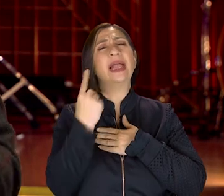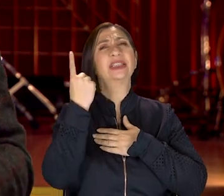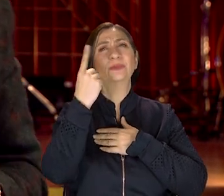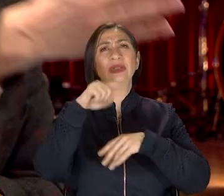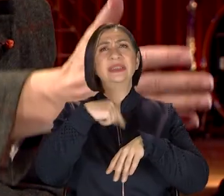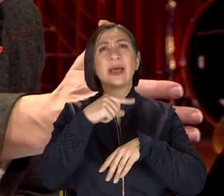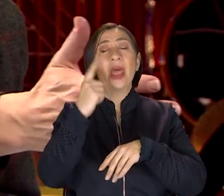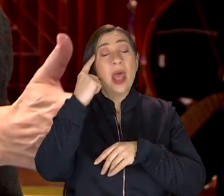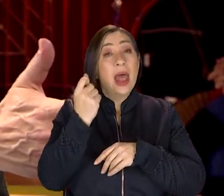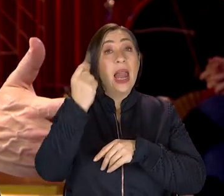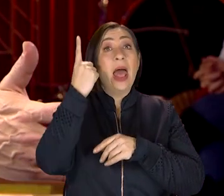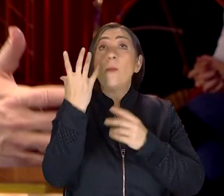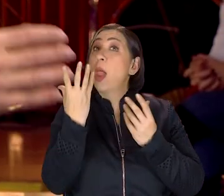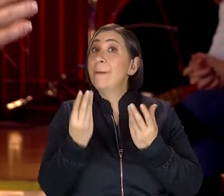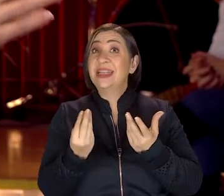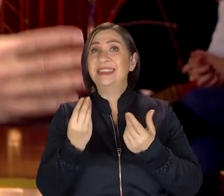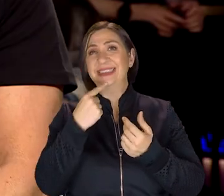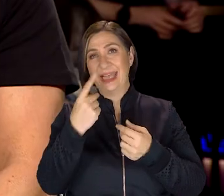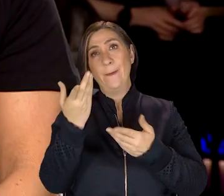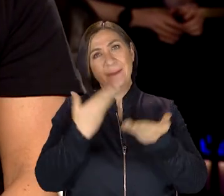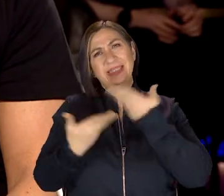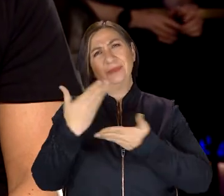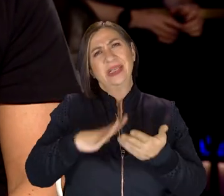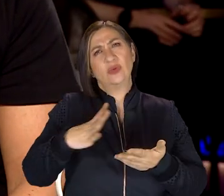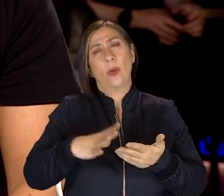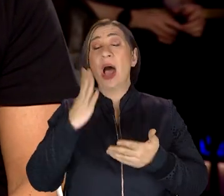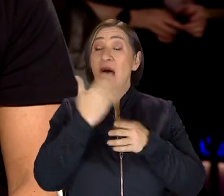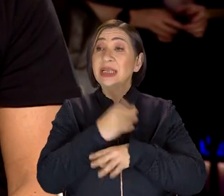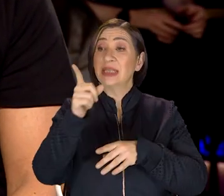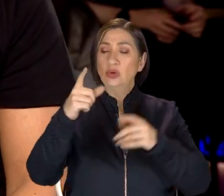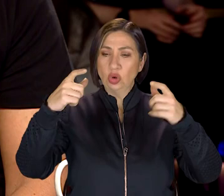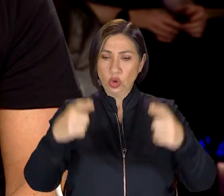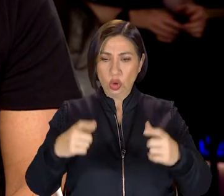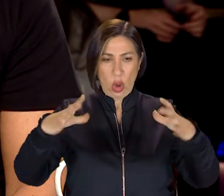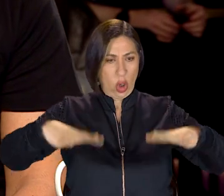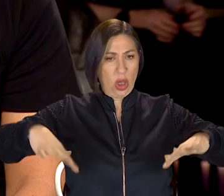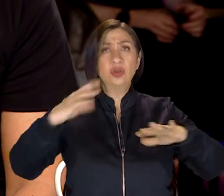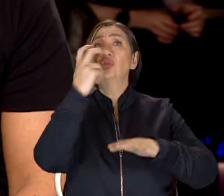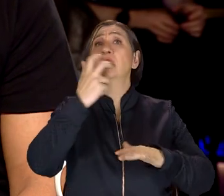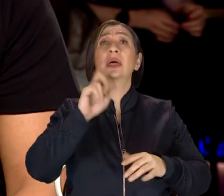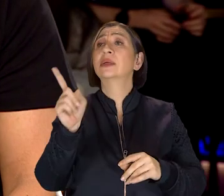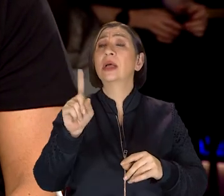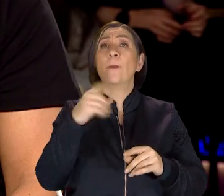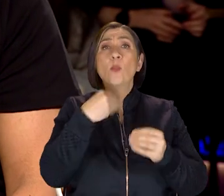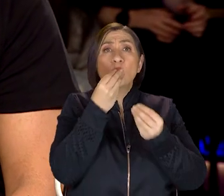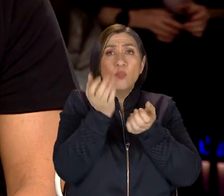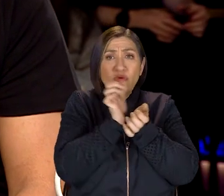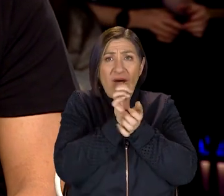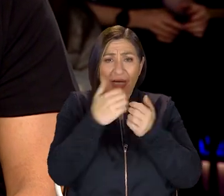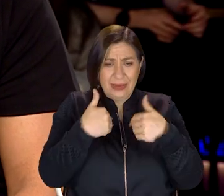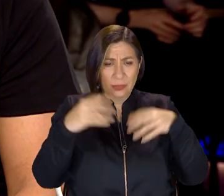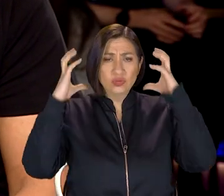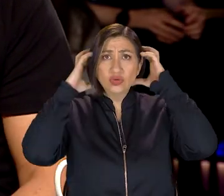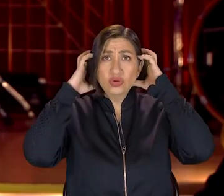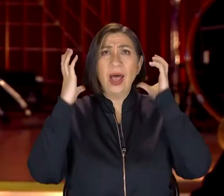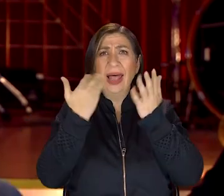dönem ve ilham verici sanki, olabilir diye bahsetmeni istiyorum. Aslında sen stüdyoda başlıyorsun. Aslında şarkı söylemeyecek misin? Tabii ki ben mutfaktayım ya. Benim derdim mutfakla